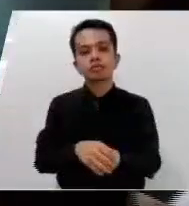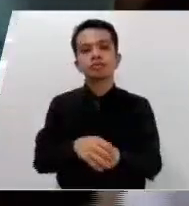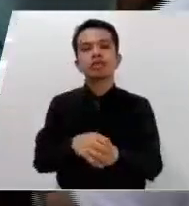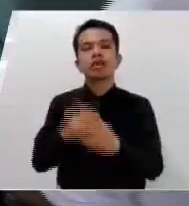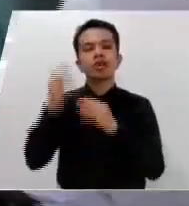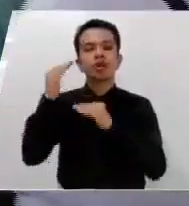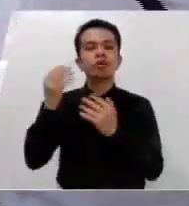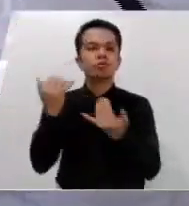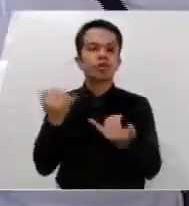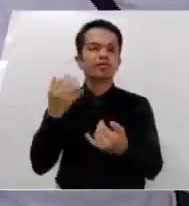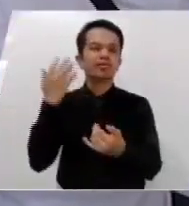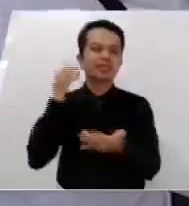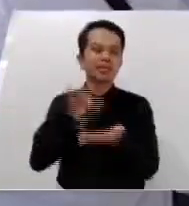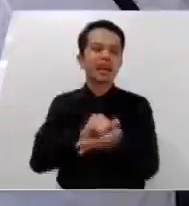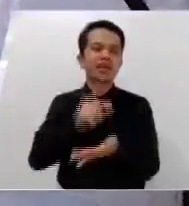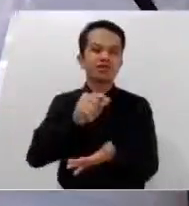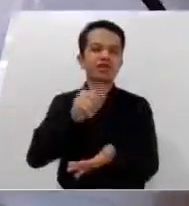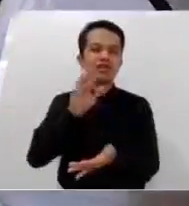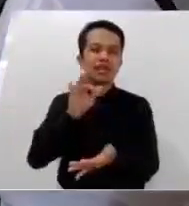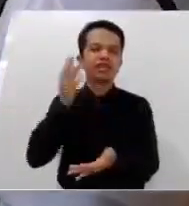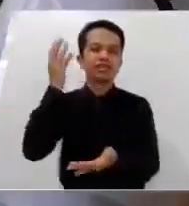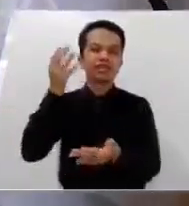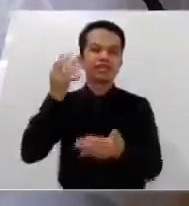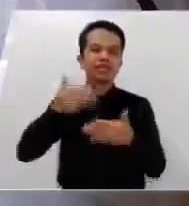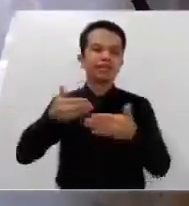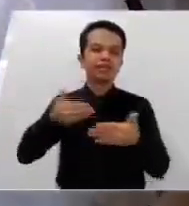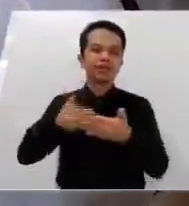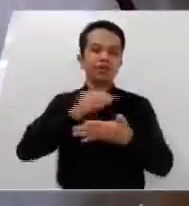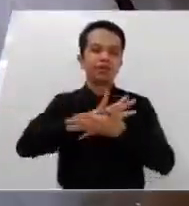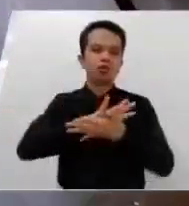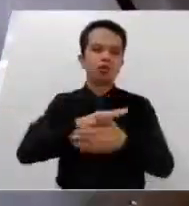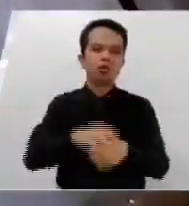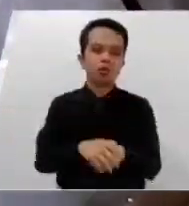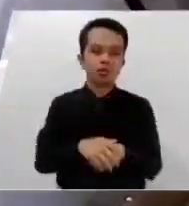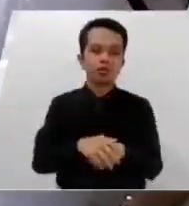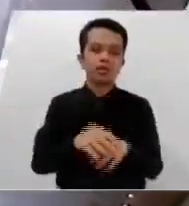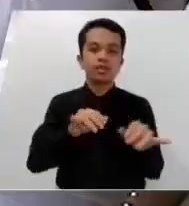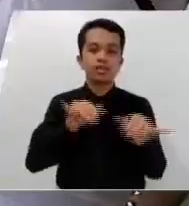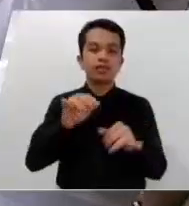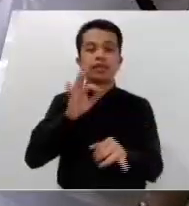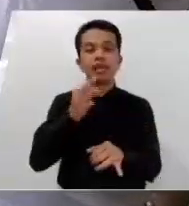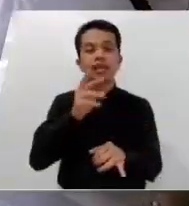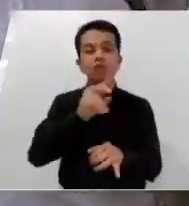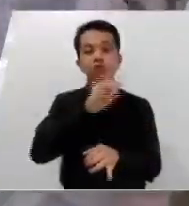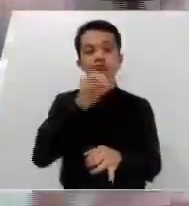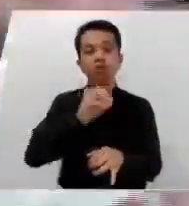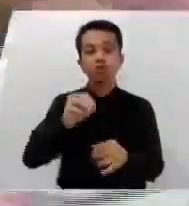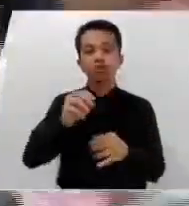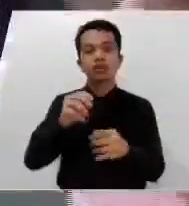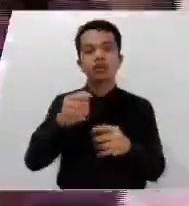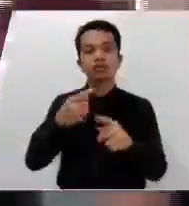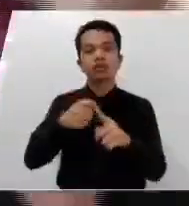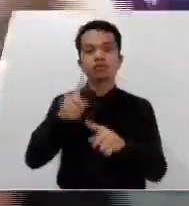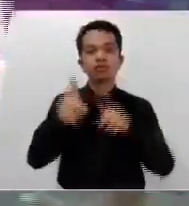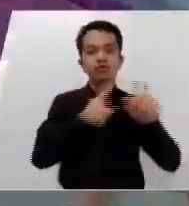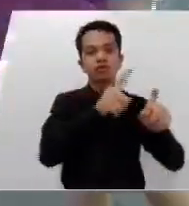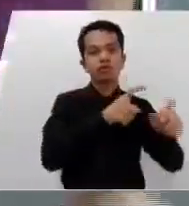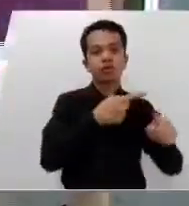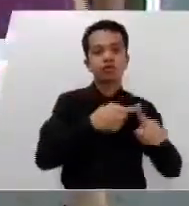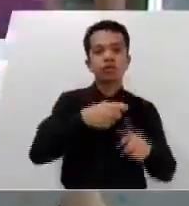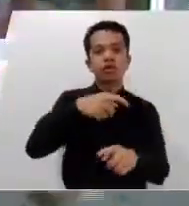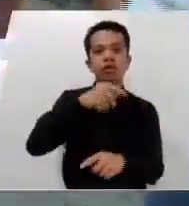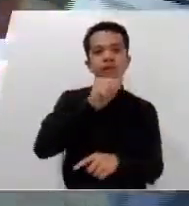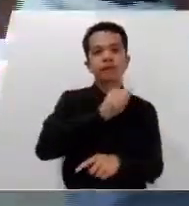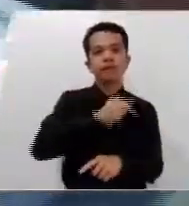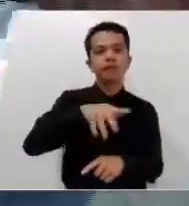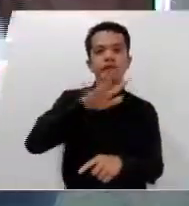2019 bago magka-pandemya. Hindi nilalayo yan sa 92% naman na resulta ng survey ng Pulse Asia. Siyempre may pag-asa. Bakit